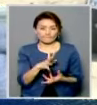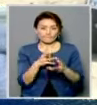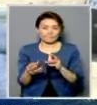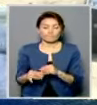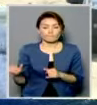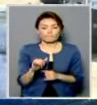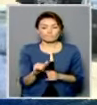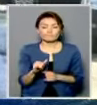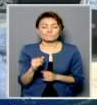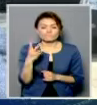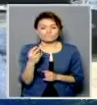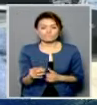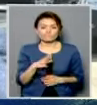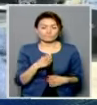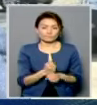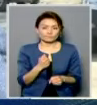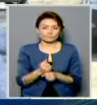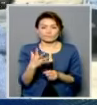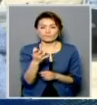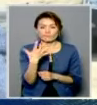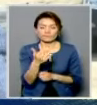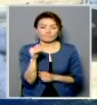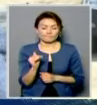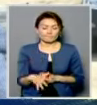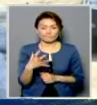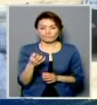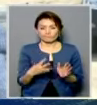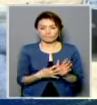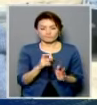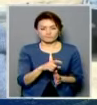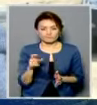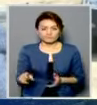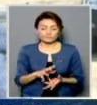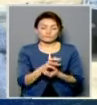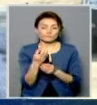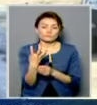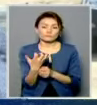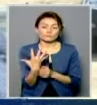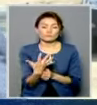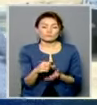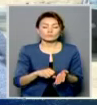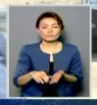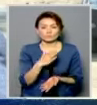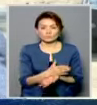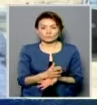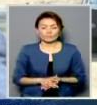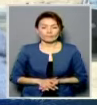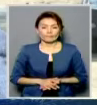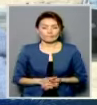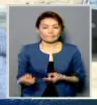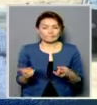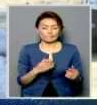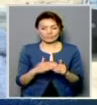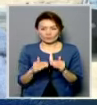итогам субботника за 2 дня было задействовано 505 509 человек, 405 учреждений. Вывезено